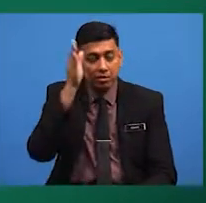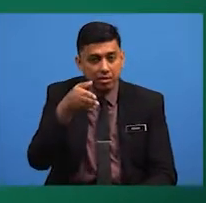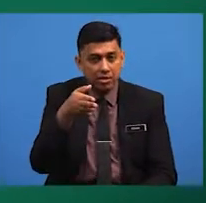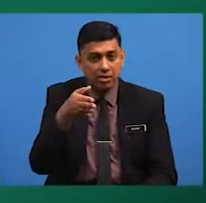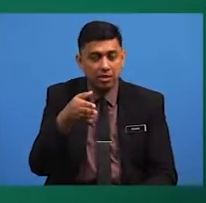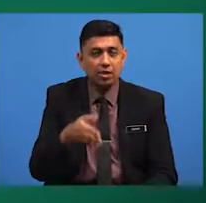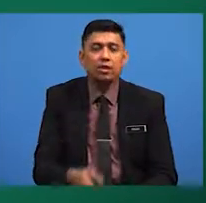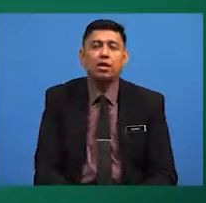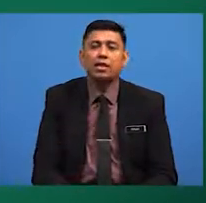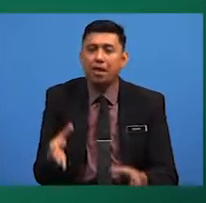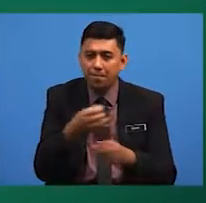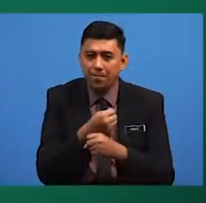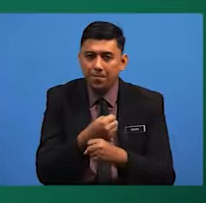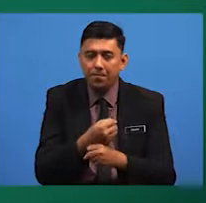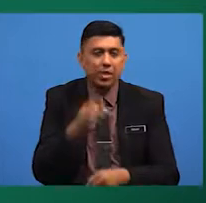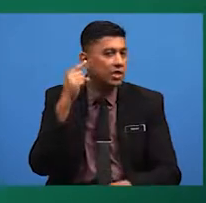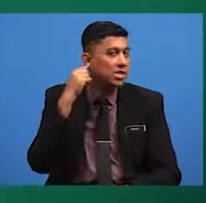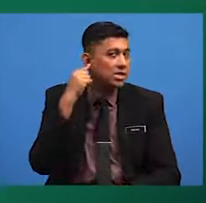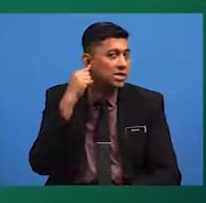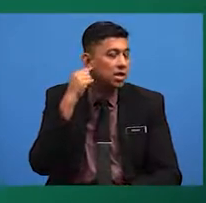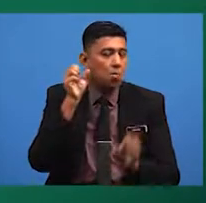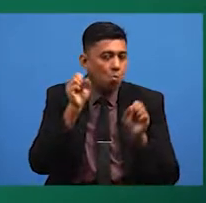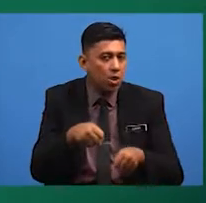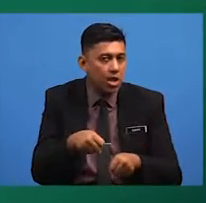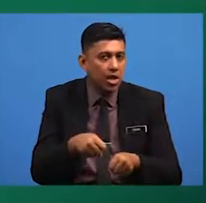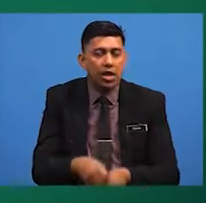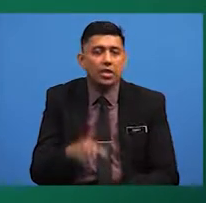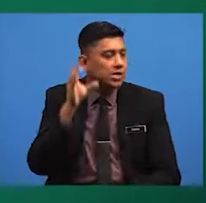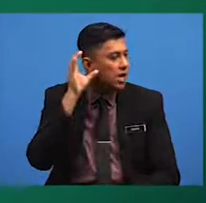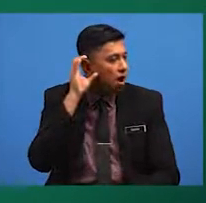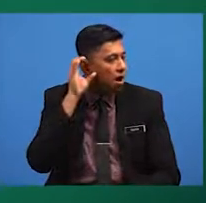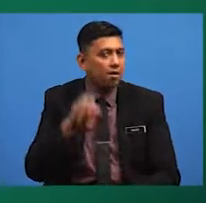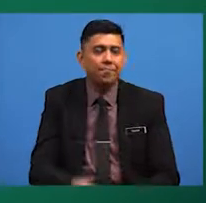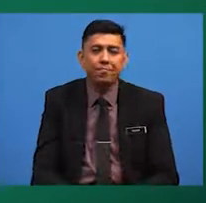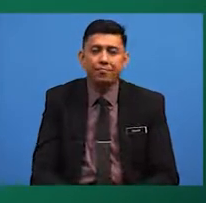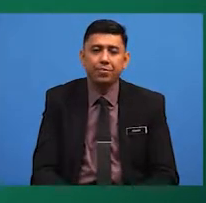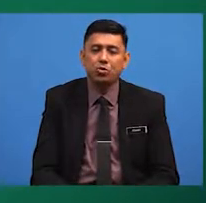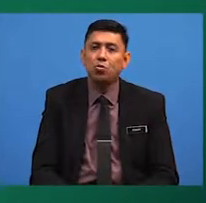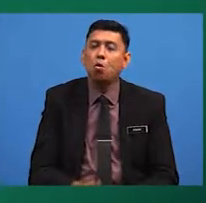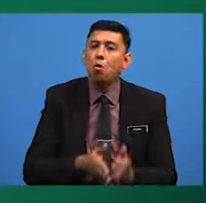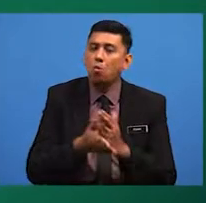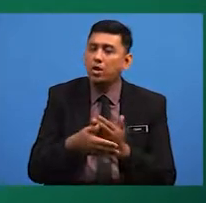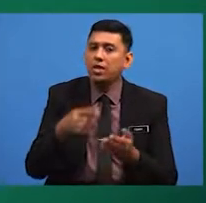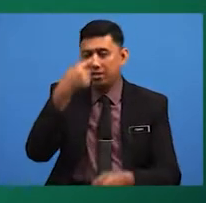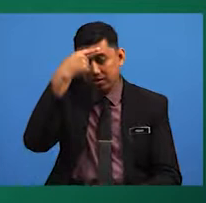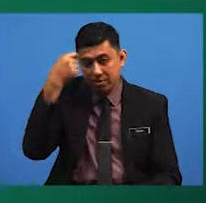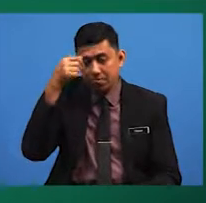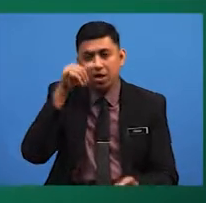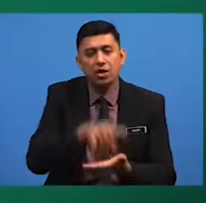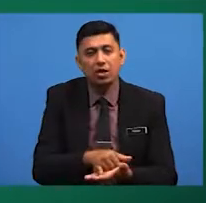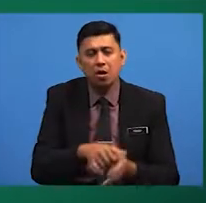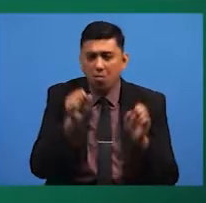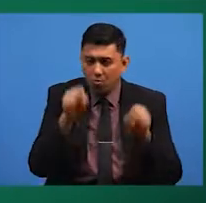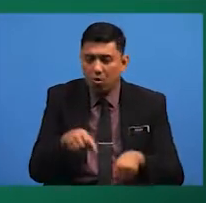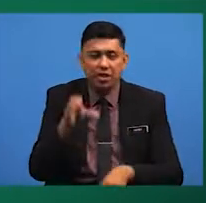akan dikesan oleh telinga yang berada berhampiran Oleh sebab itu kita dapat